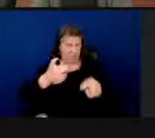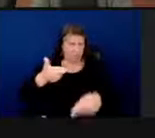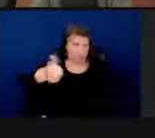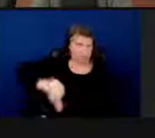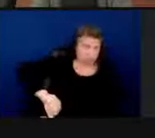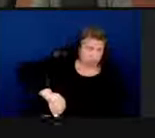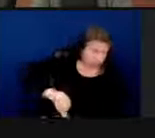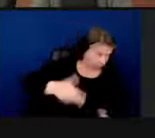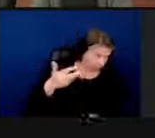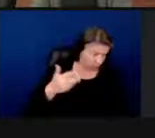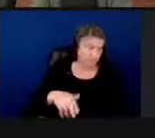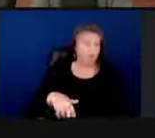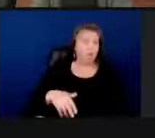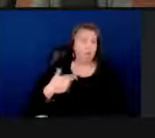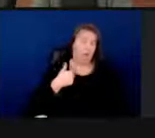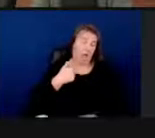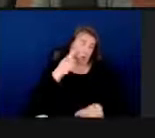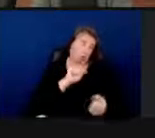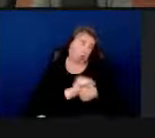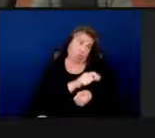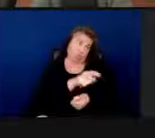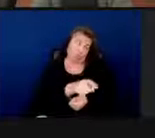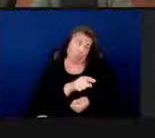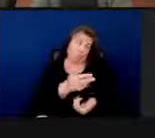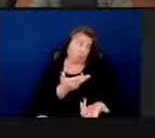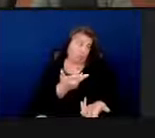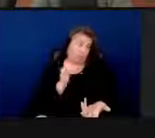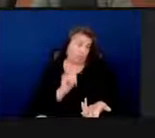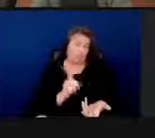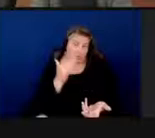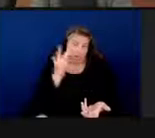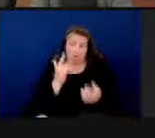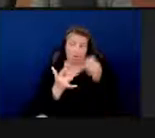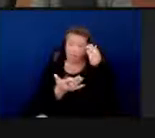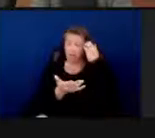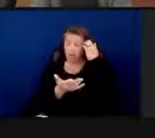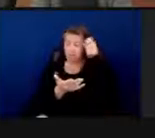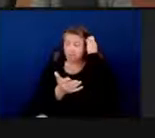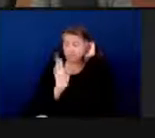وتقديم توصيات وبعد ذلك نقوم بالتصويت.